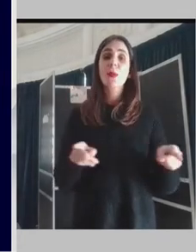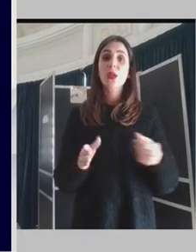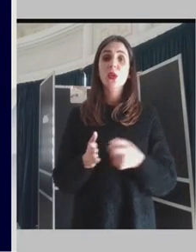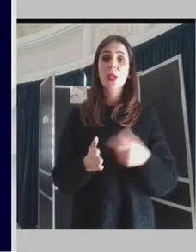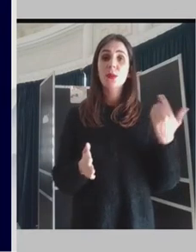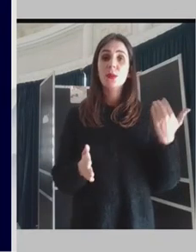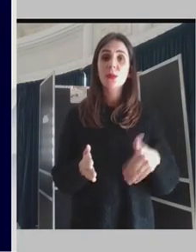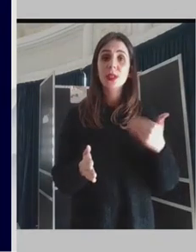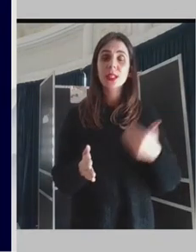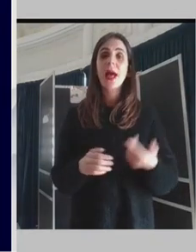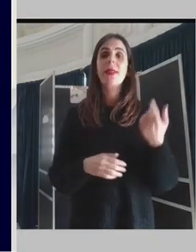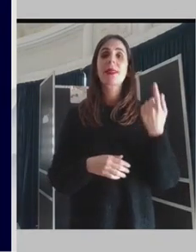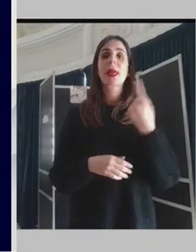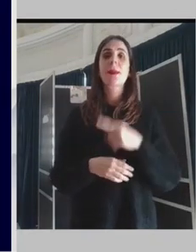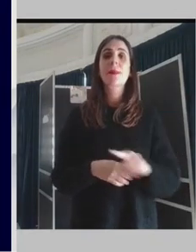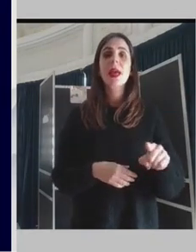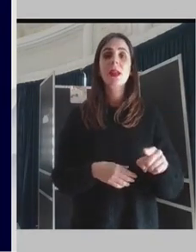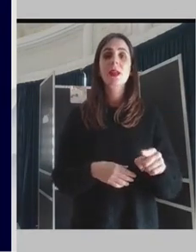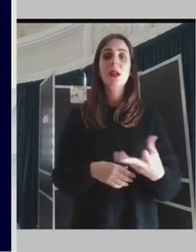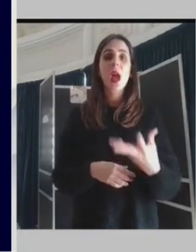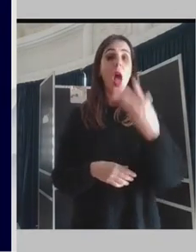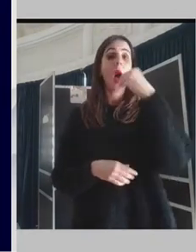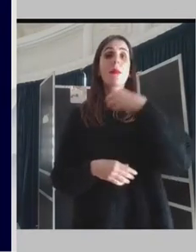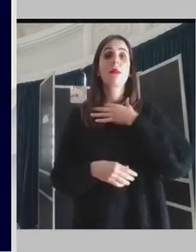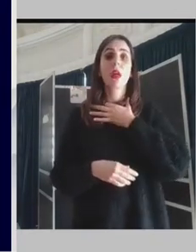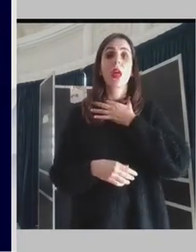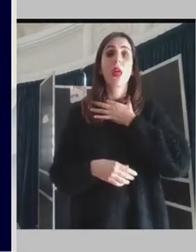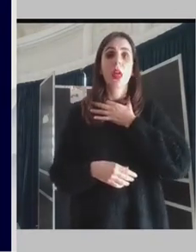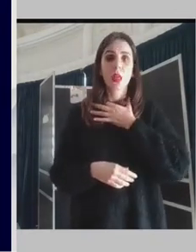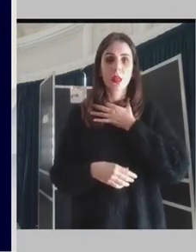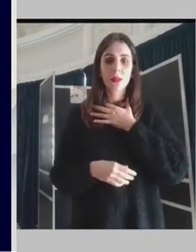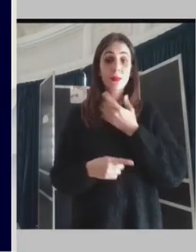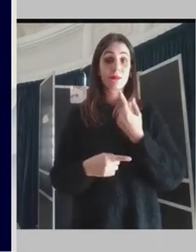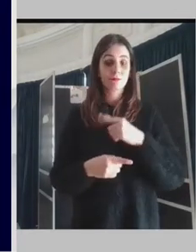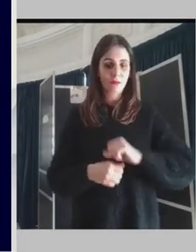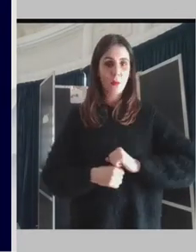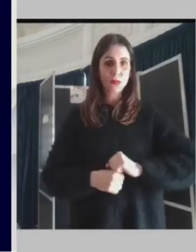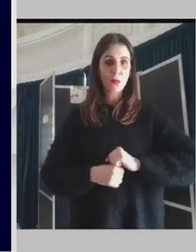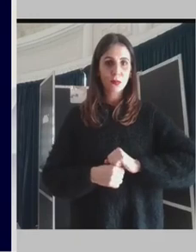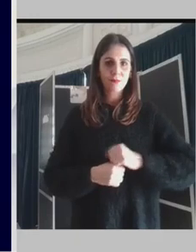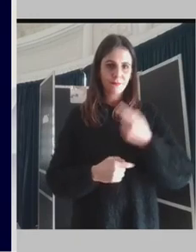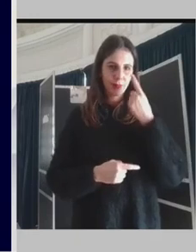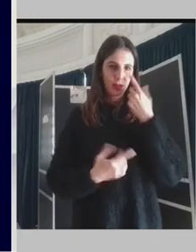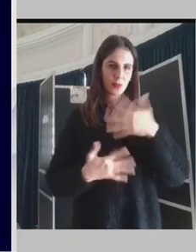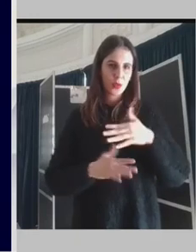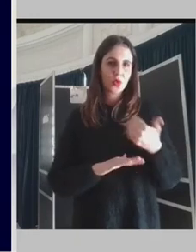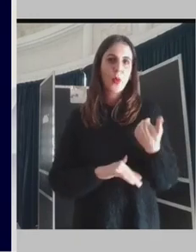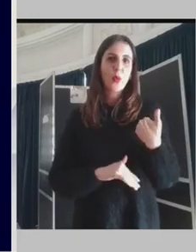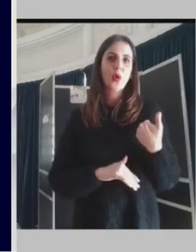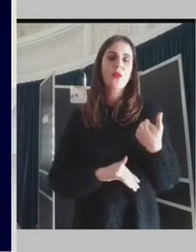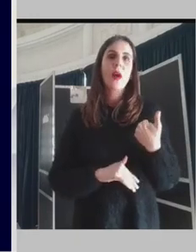per la disostruzione, per tutto quello che noi abbiamo visto oggi, secondo me noi dobbiamo